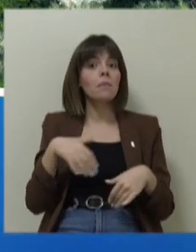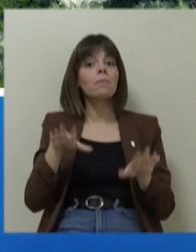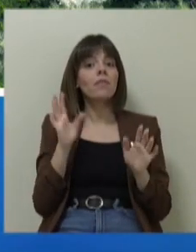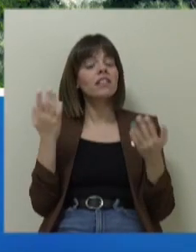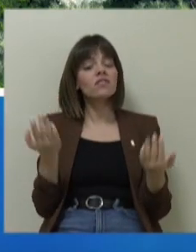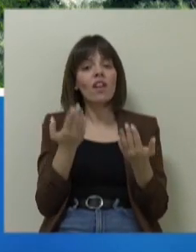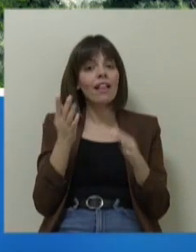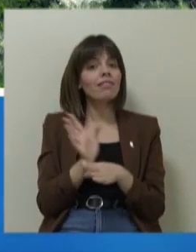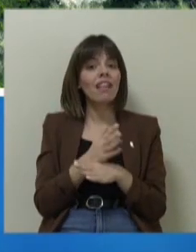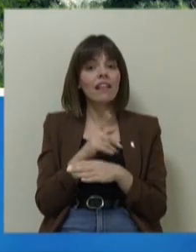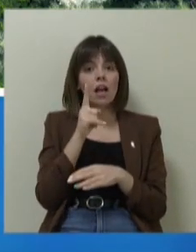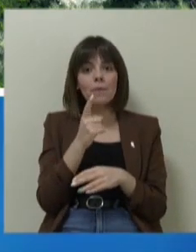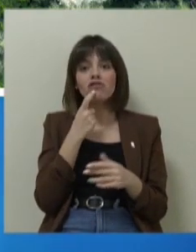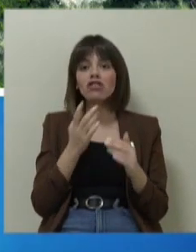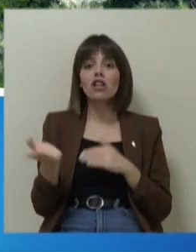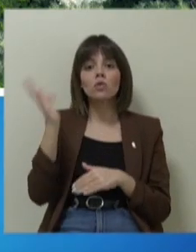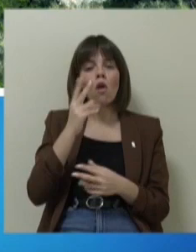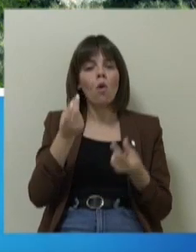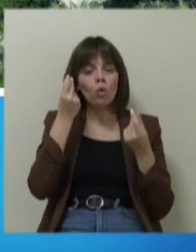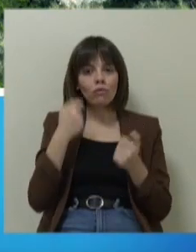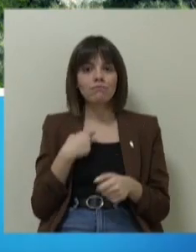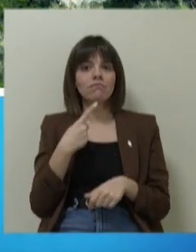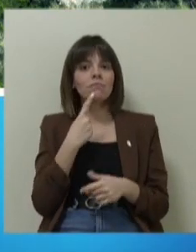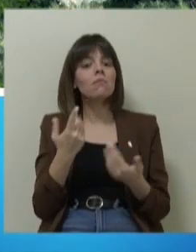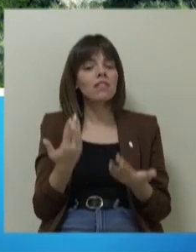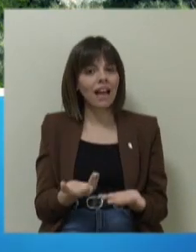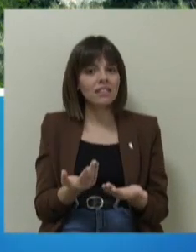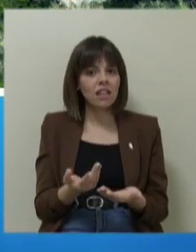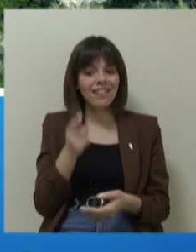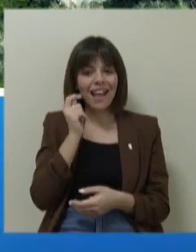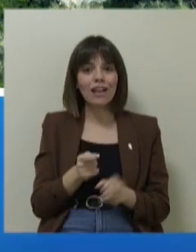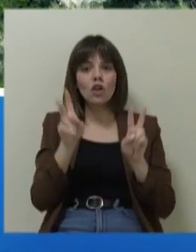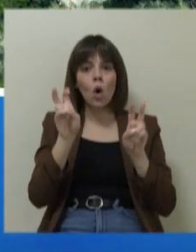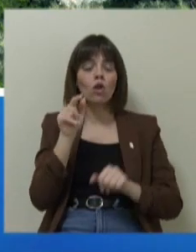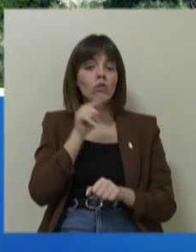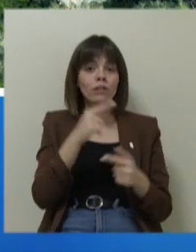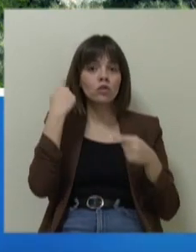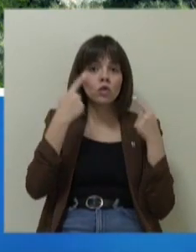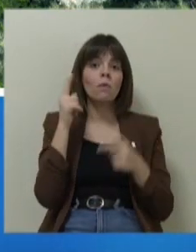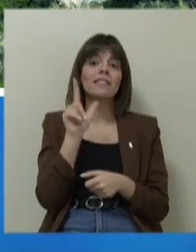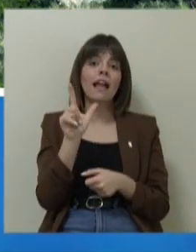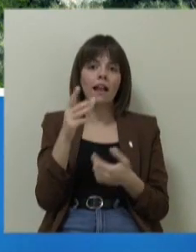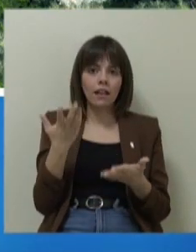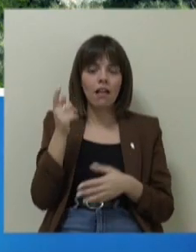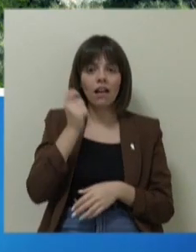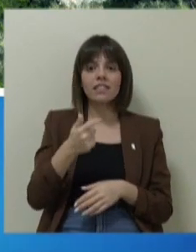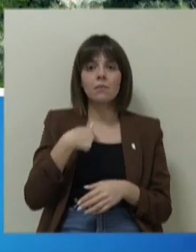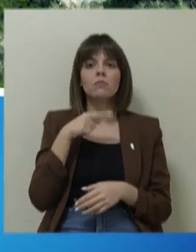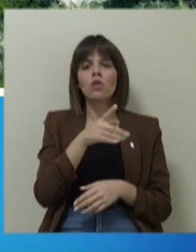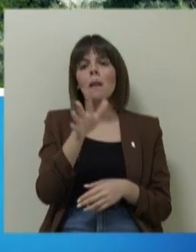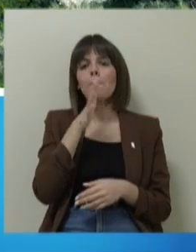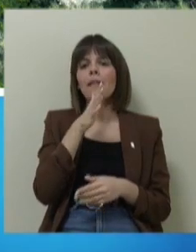da neden bir yaştan sonra unutuyoruz dersek, asıl meselemiz de bu, düşünmemiz gereken. Aslında biz bunları